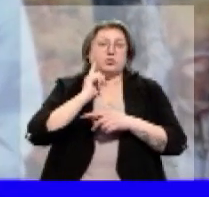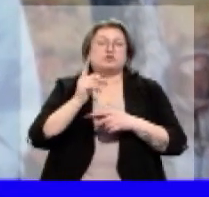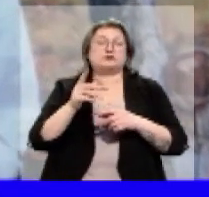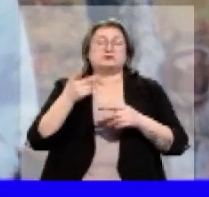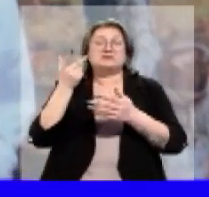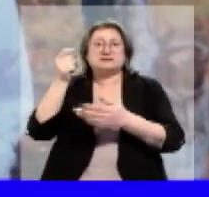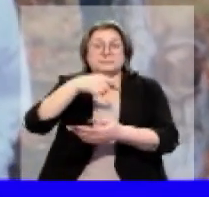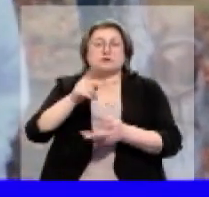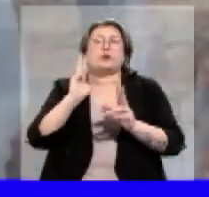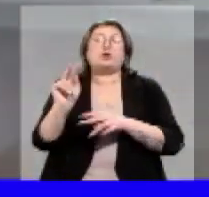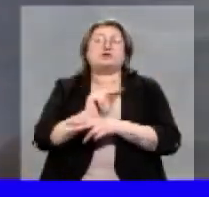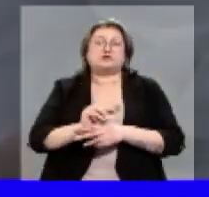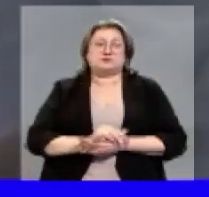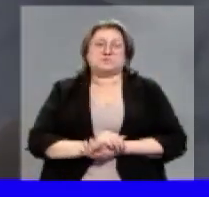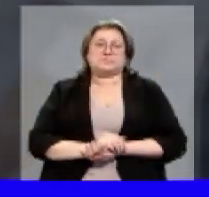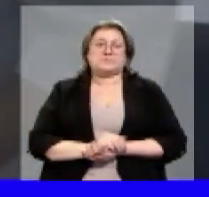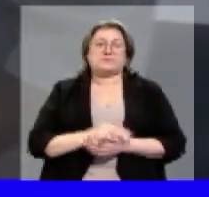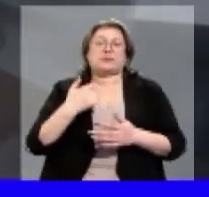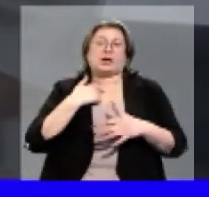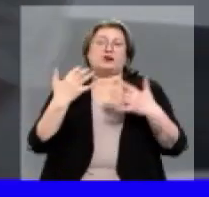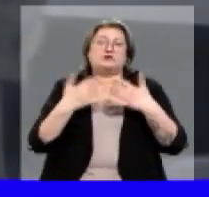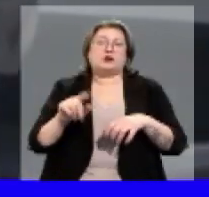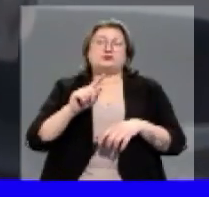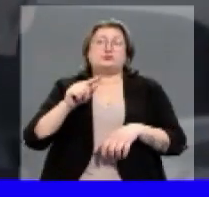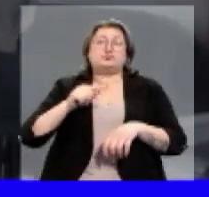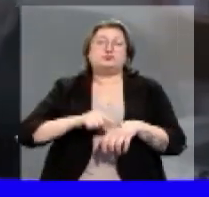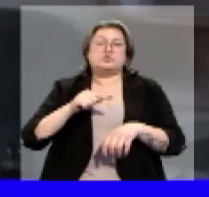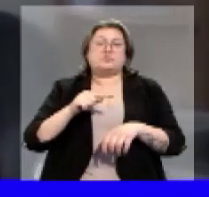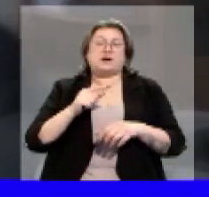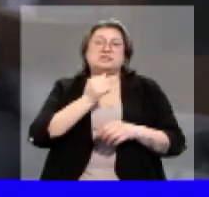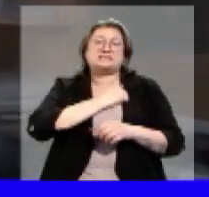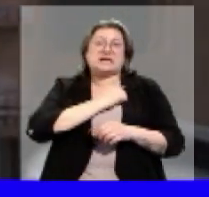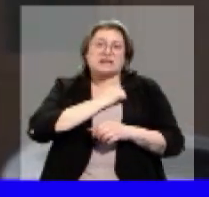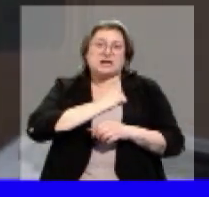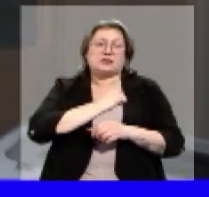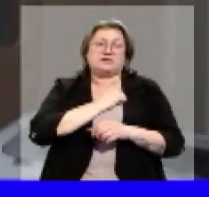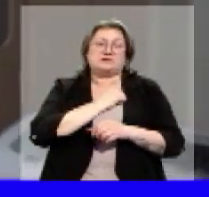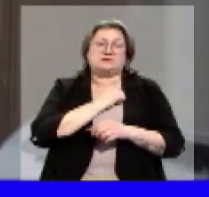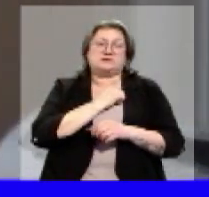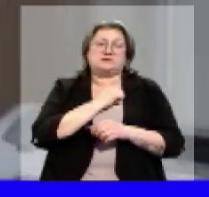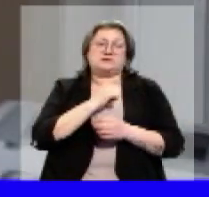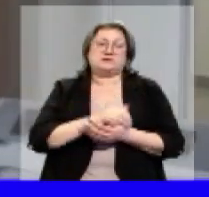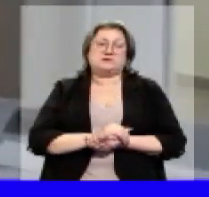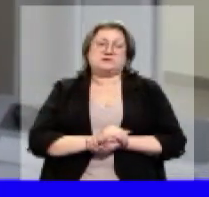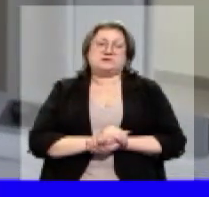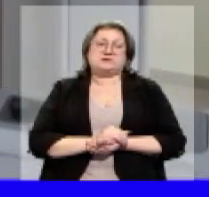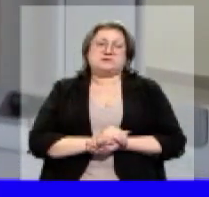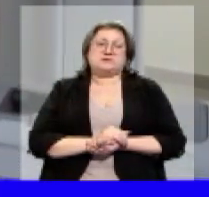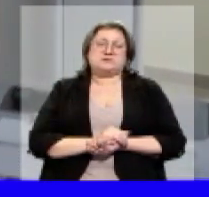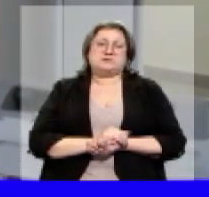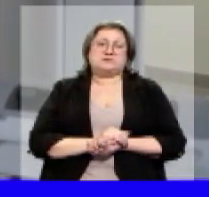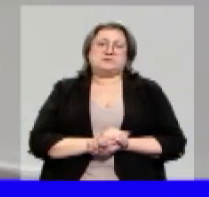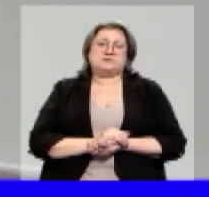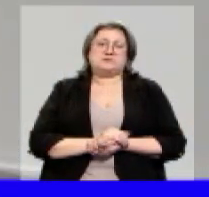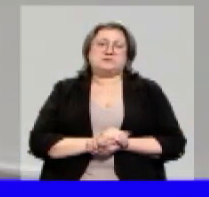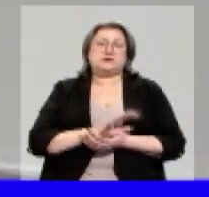систему, кто будет лечить? Я считаю, что вот чувство сострадания и, ну, ну,